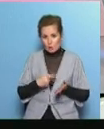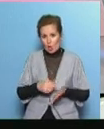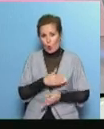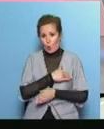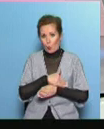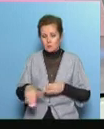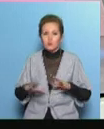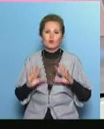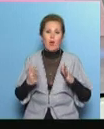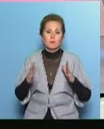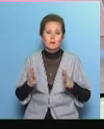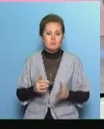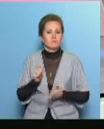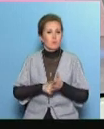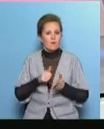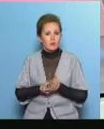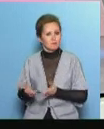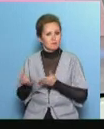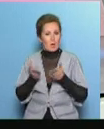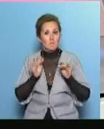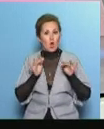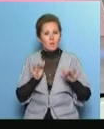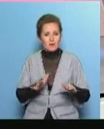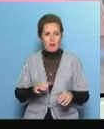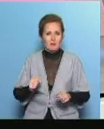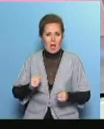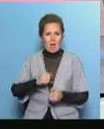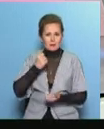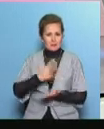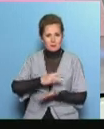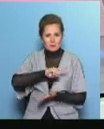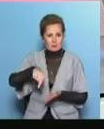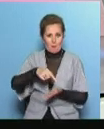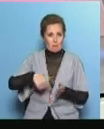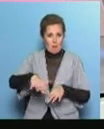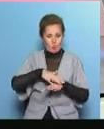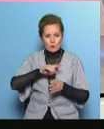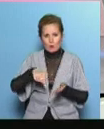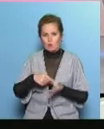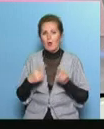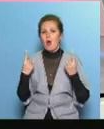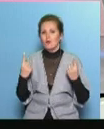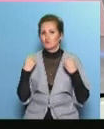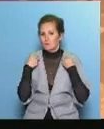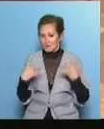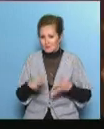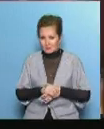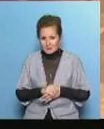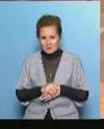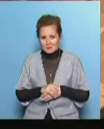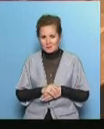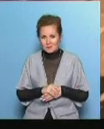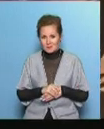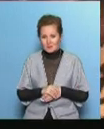стало поводом провести на главной площади города большой праздник. На нем побывала и наша съемочная группа.